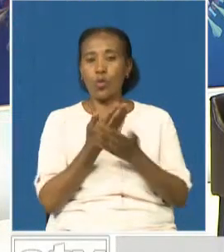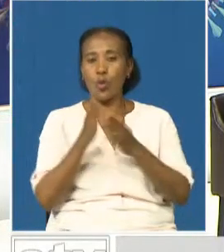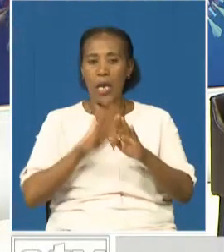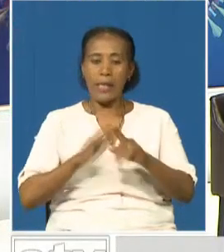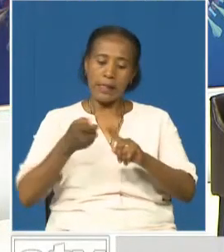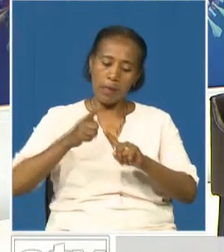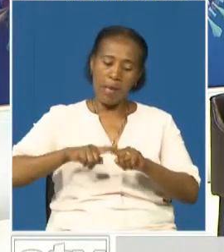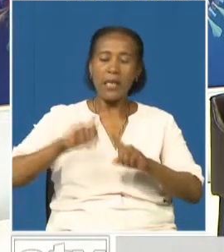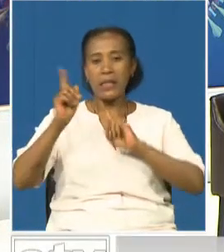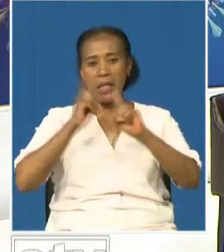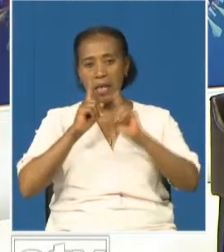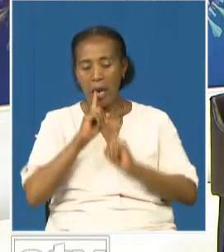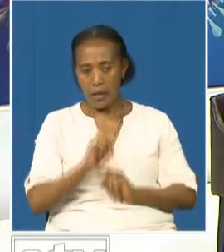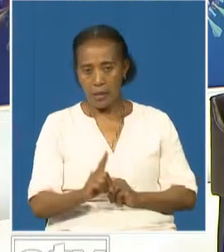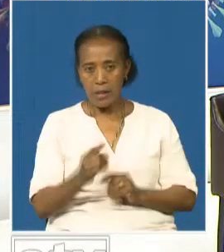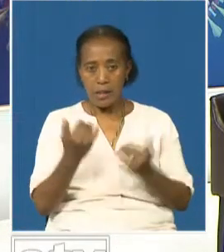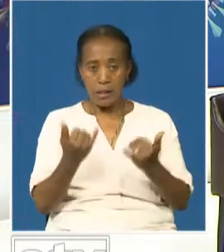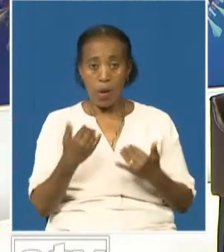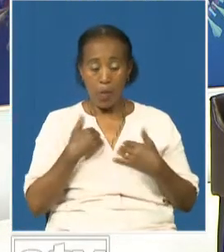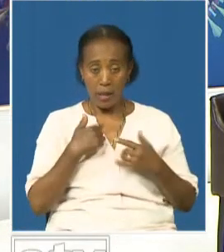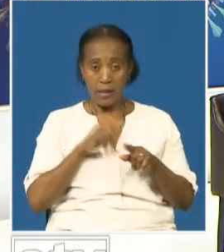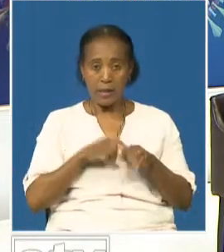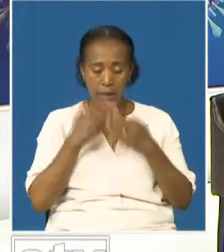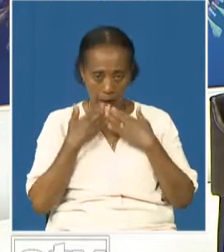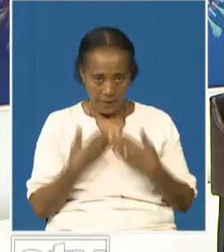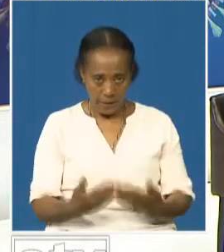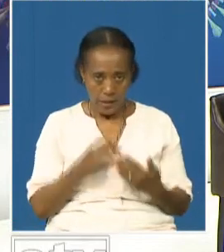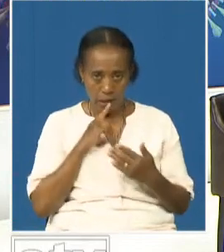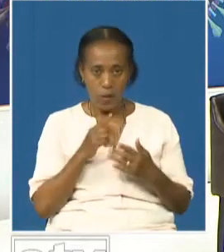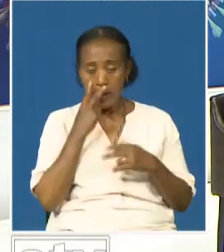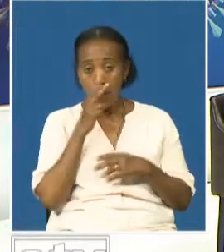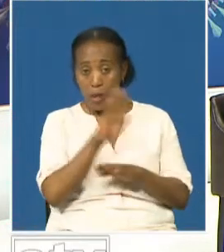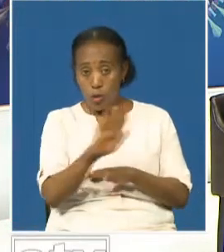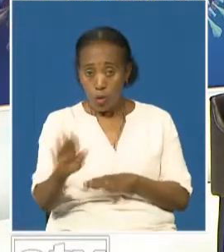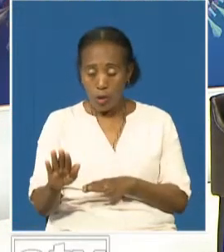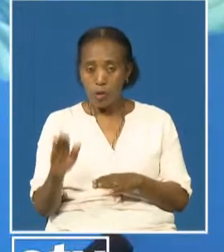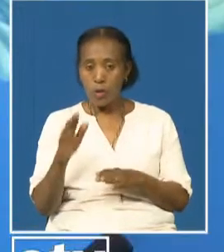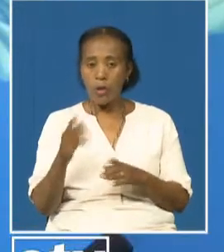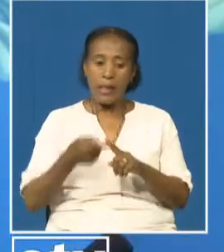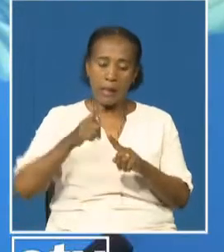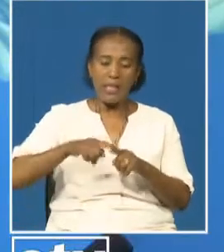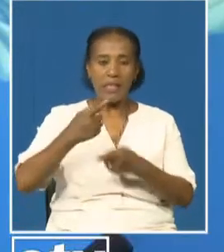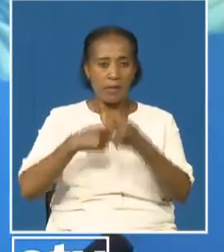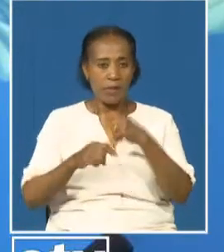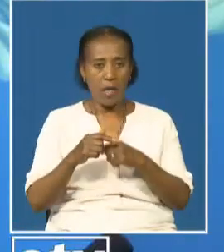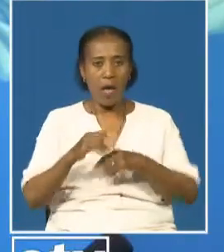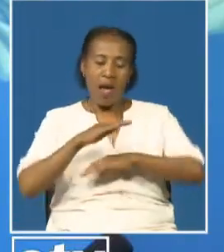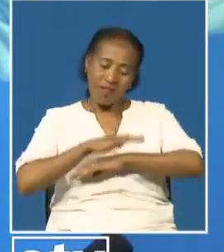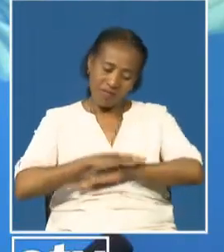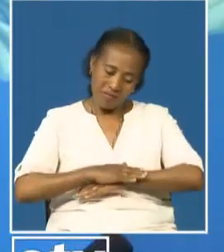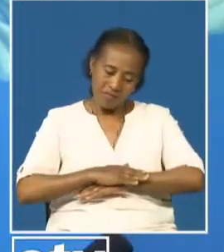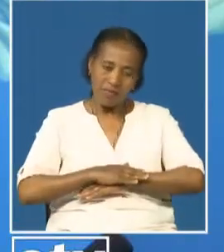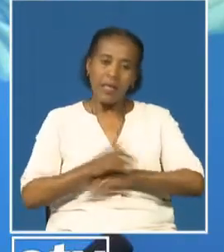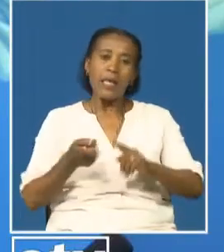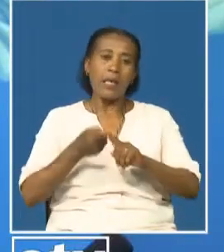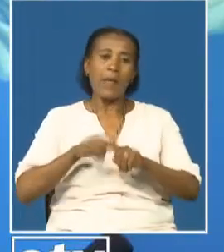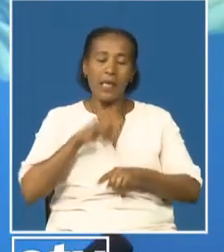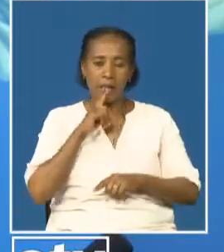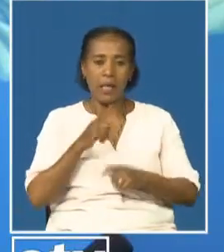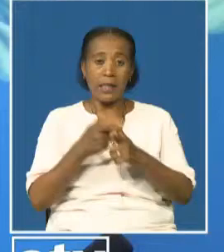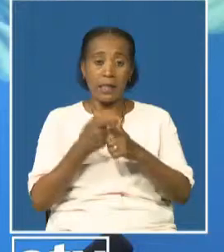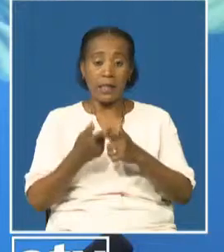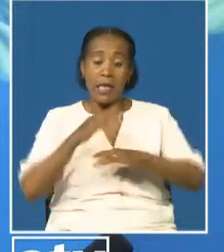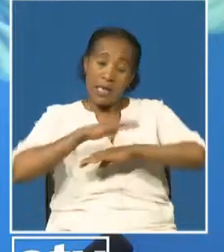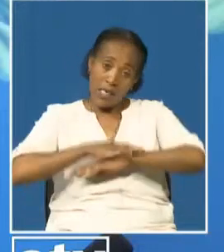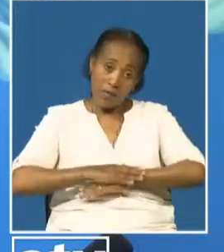ላይ ስንመለስ እንነጋገራለን። እስካሁን ለነበረን ጊዜ አመሰግናለሁ። ተመልካቾቻችን ተመልሰን እንመጣለን። የአፍታ ረፍት እናድርግና እንመለሳለን። እንግዲህ